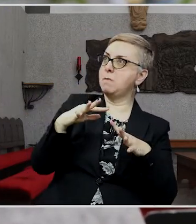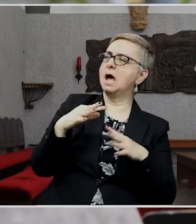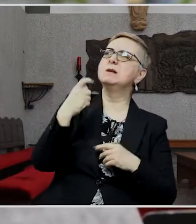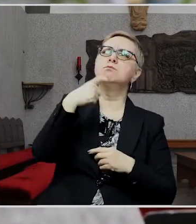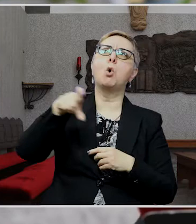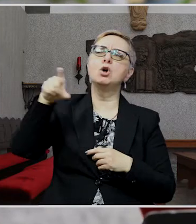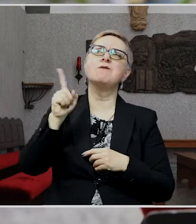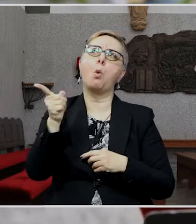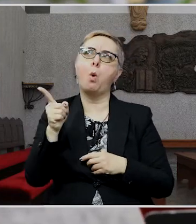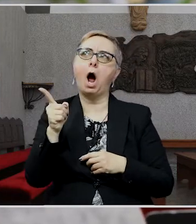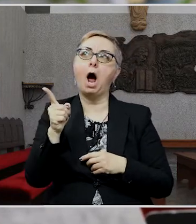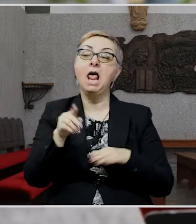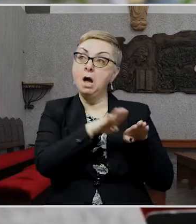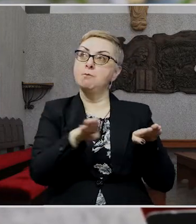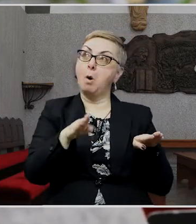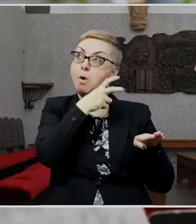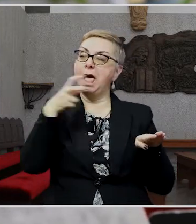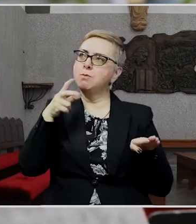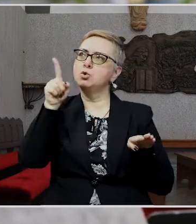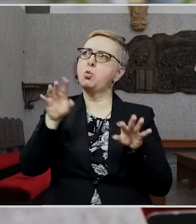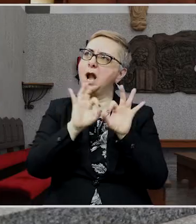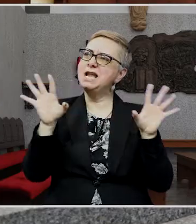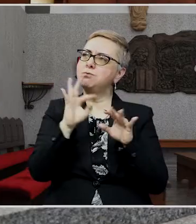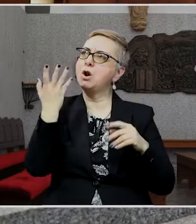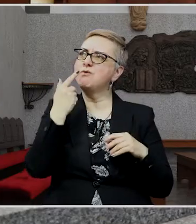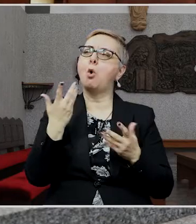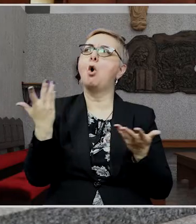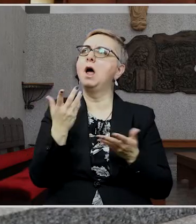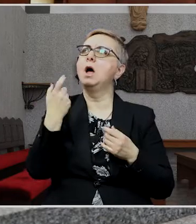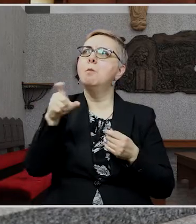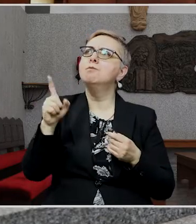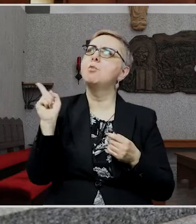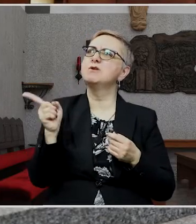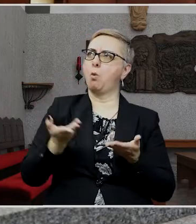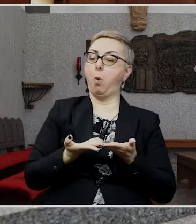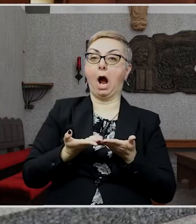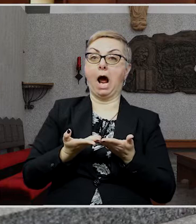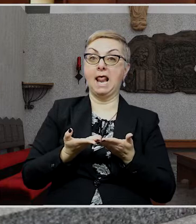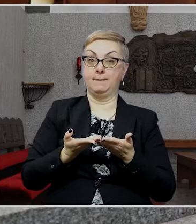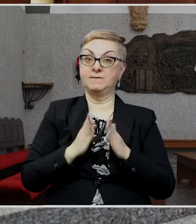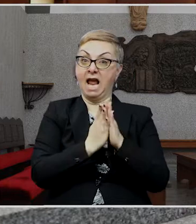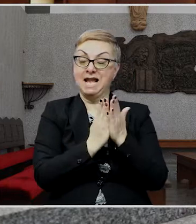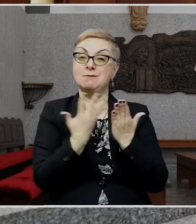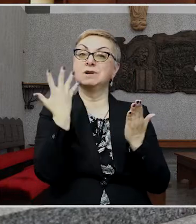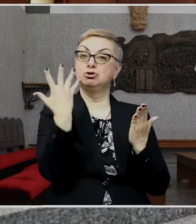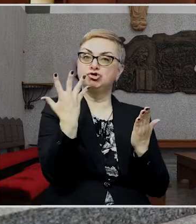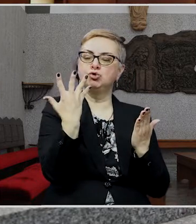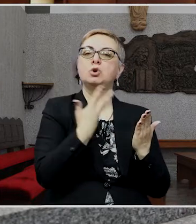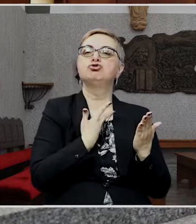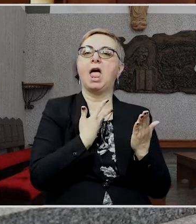perché vuoi liberare questo popolo nel pentateuco c'è perfino un passaggio